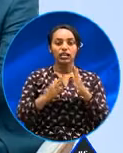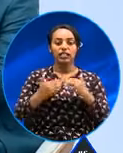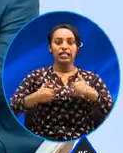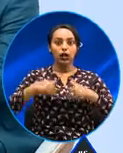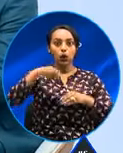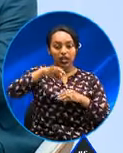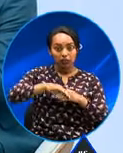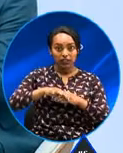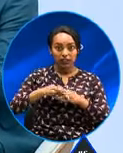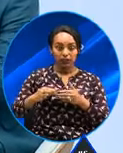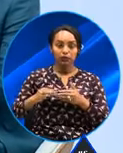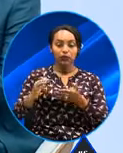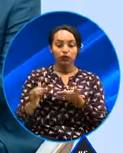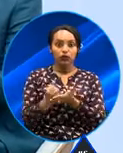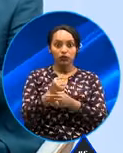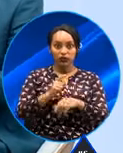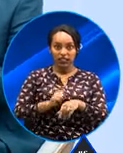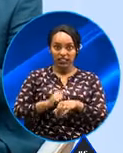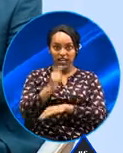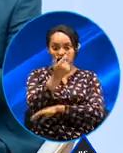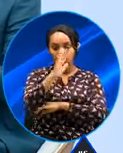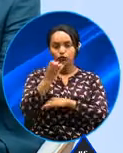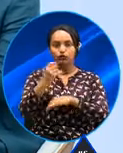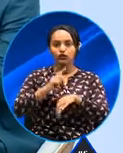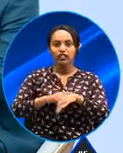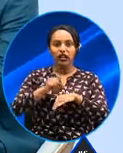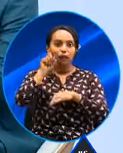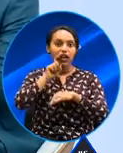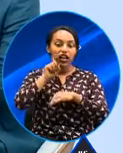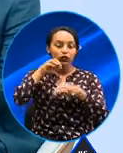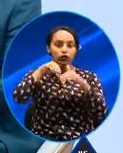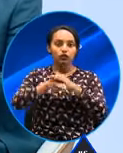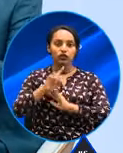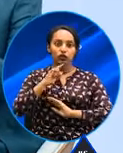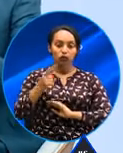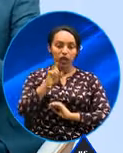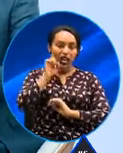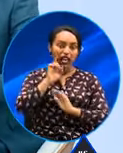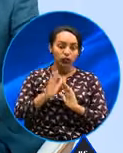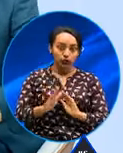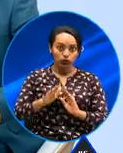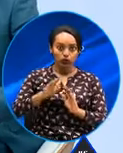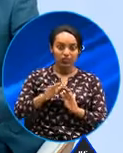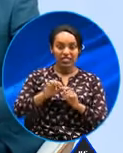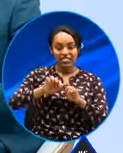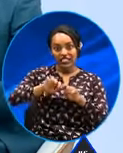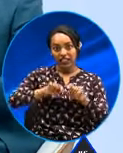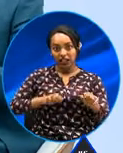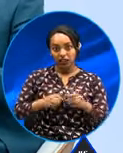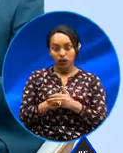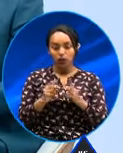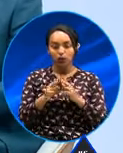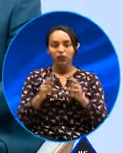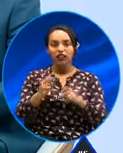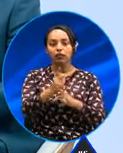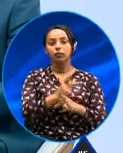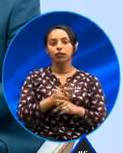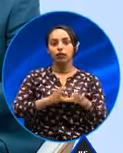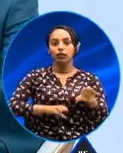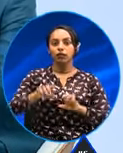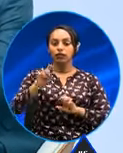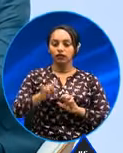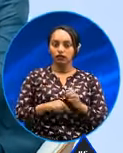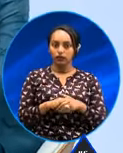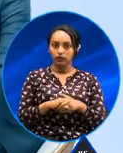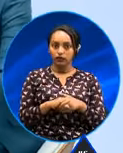አለው። ለመትከል በምንወስድበት ጊዜ ችግኞች ብዙ ጊዜ በላስቲክ ውስጥ ነው የሚሆኑት። ላስቲኩንም ስንቀጠው በጣም በጥንቃቄ